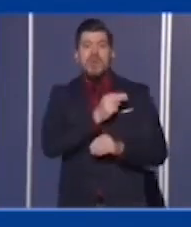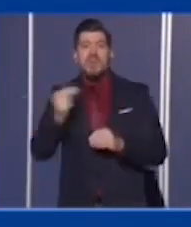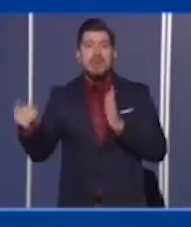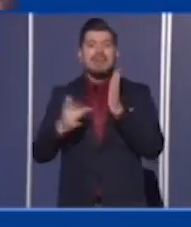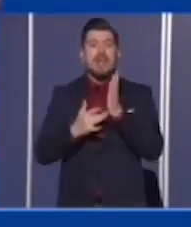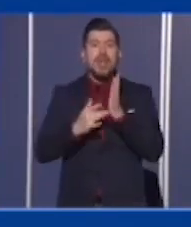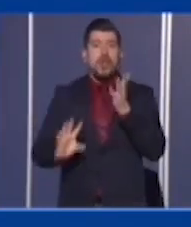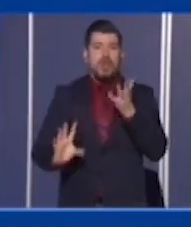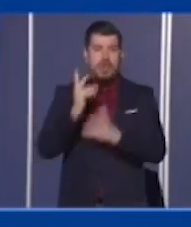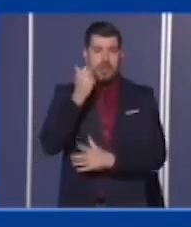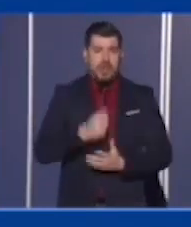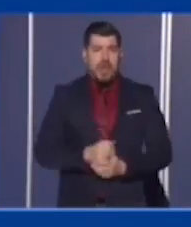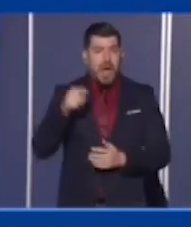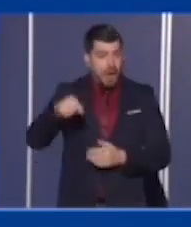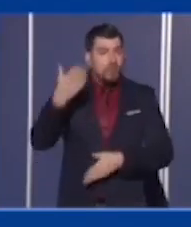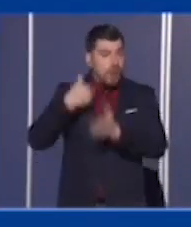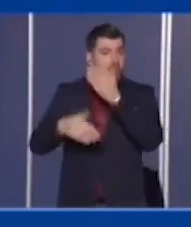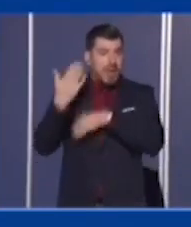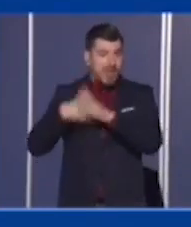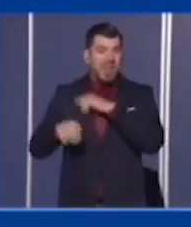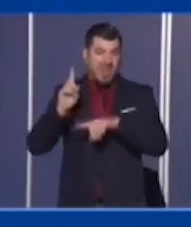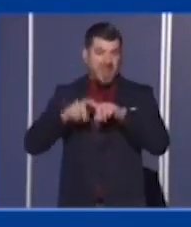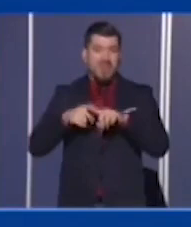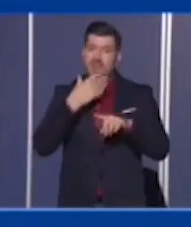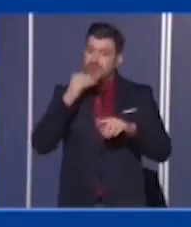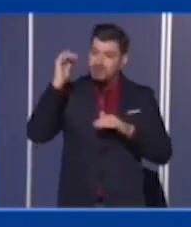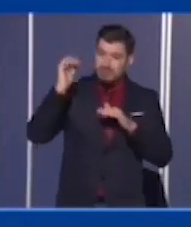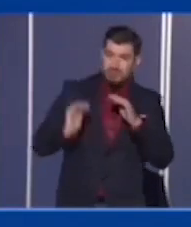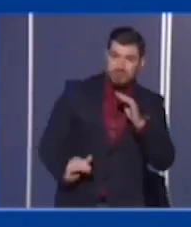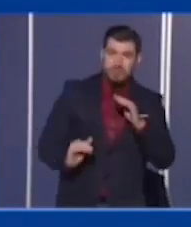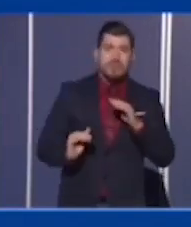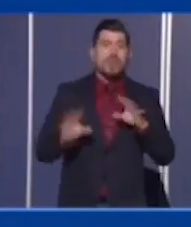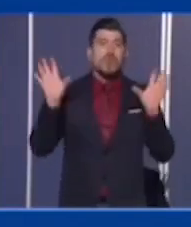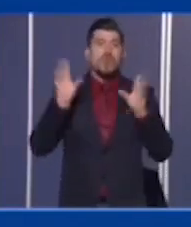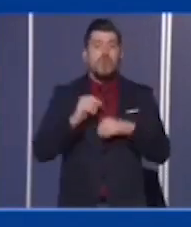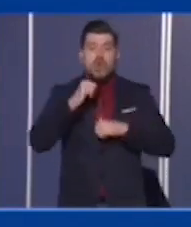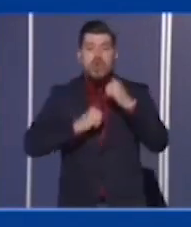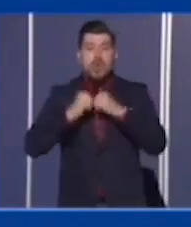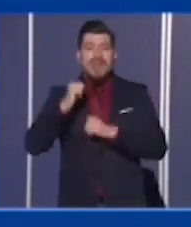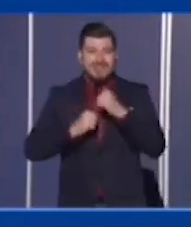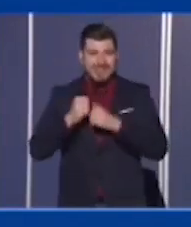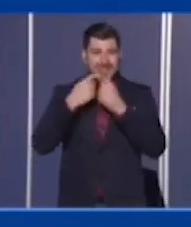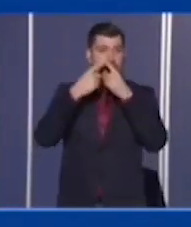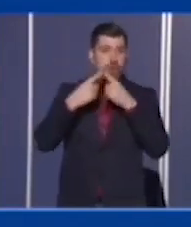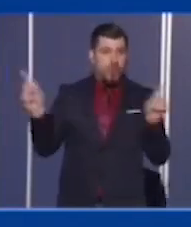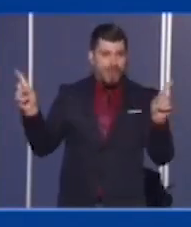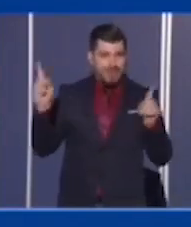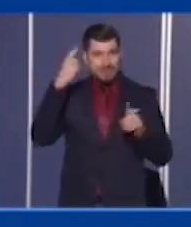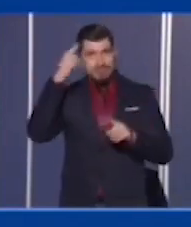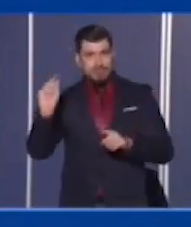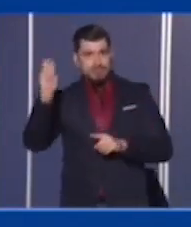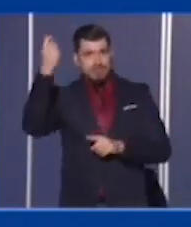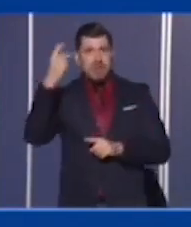αλήθεια είναι ότι έρχεται από παλιά. Ως προς τις δομές καινοτομίας, αυτές της χώρα μας είναι αδόμητες και χωρίς